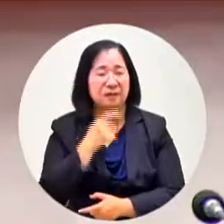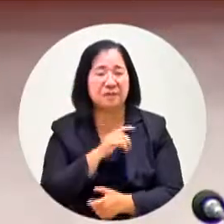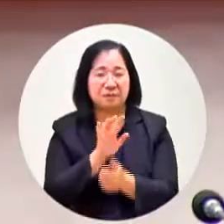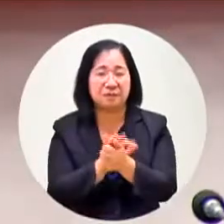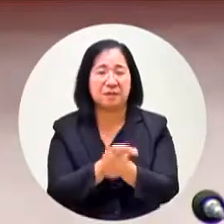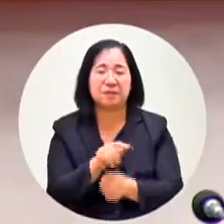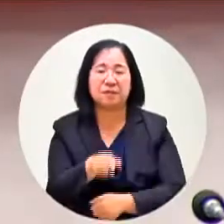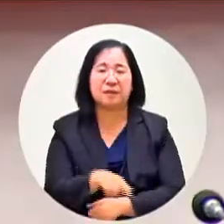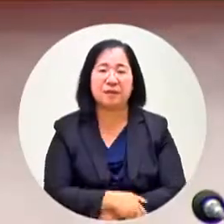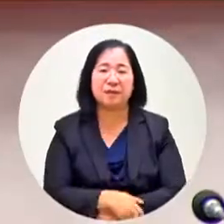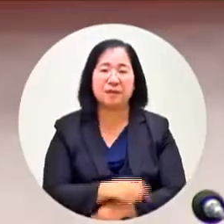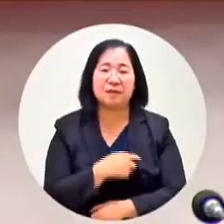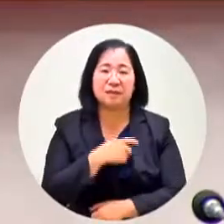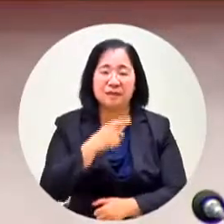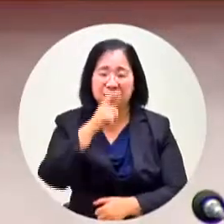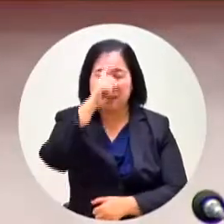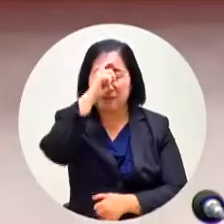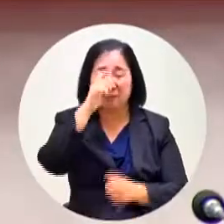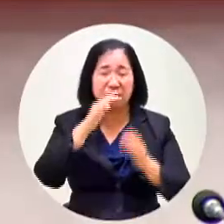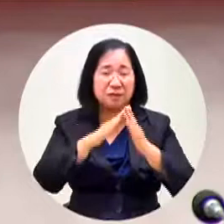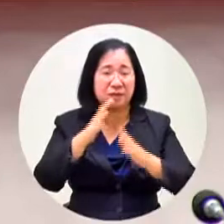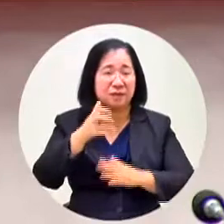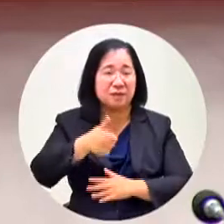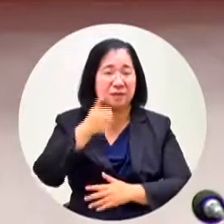了哈，所以我们也在这边拜托